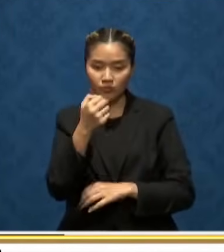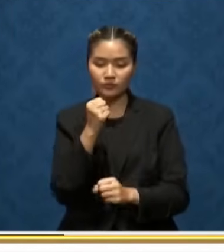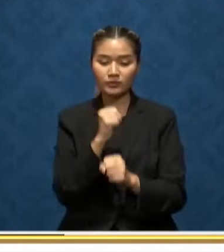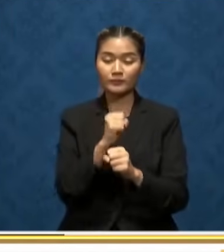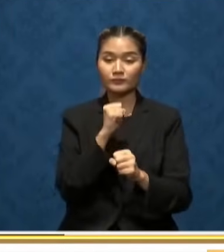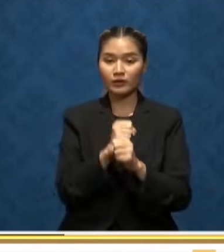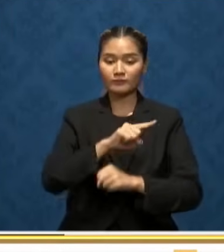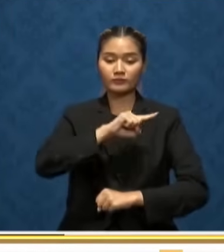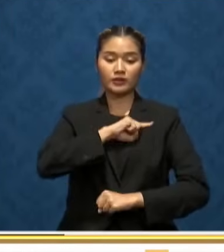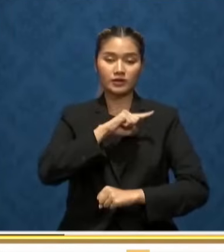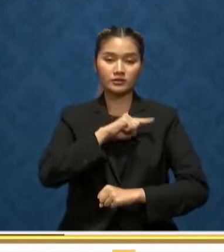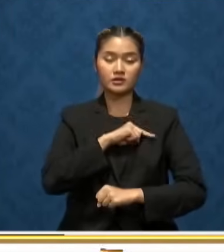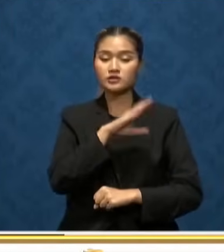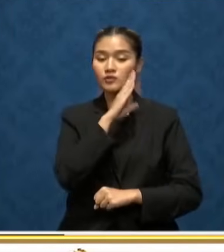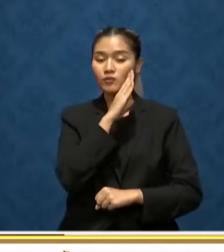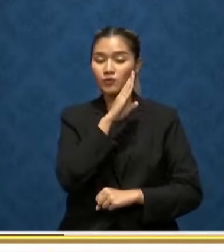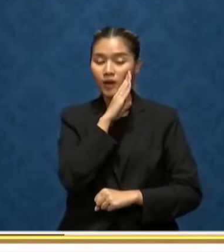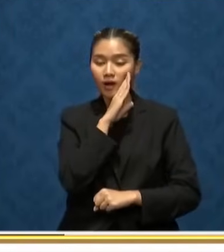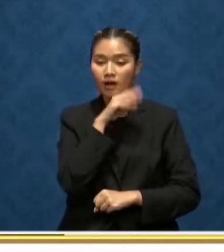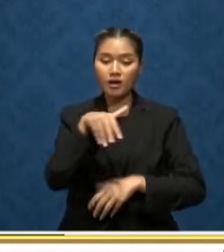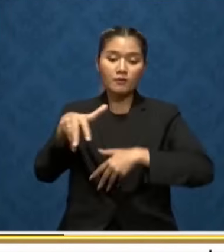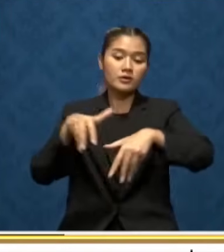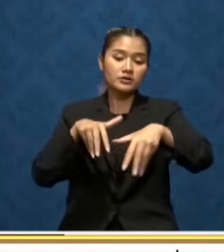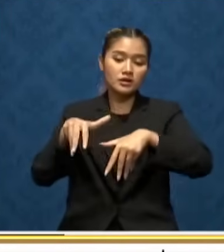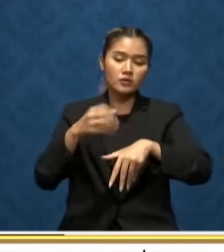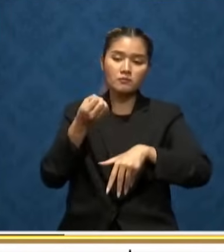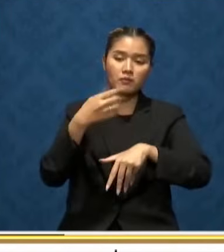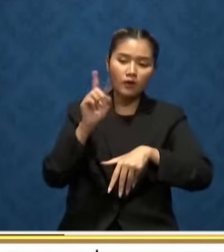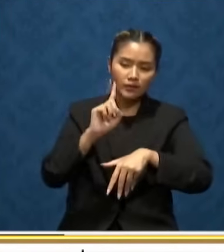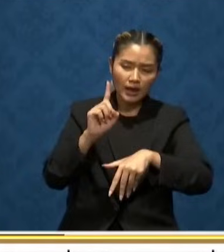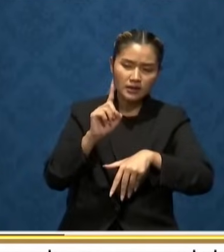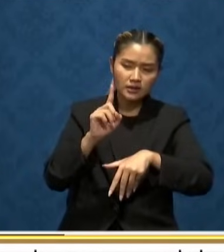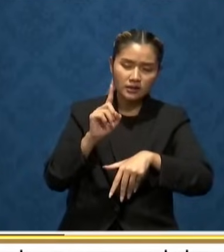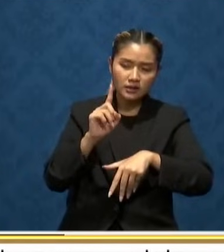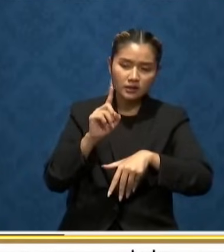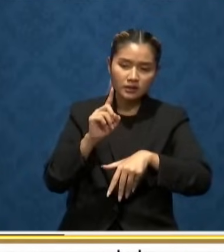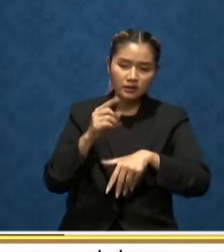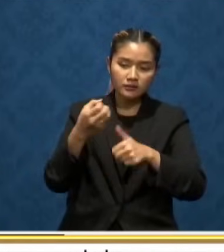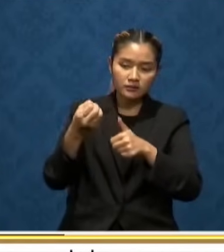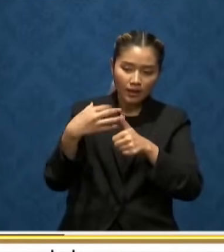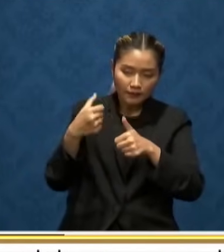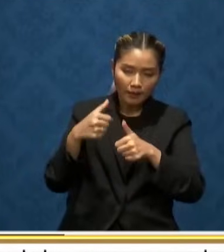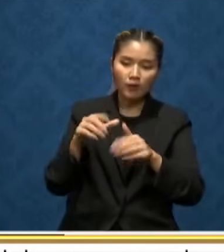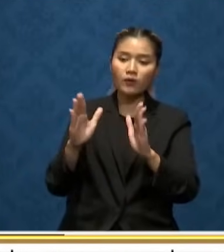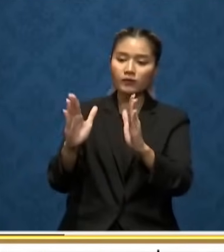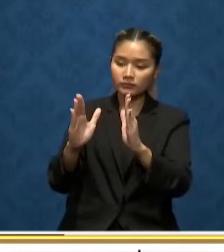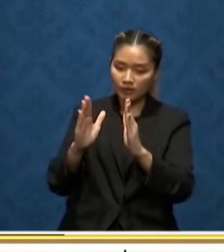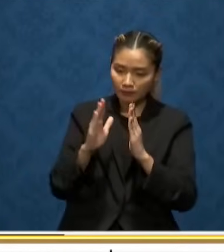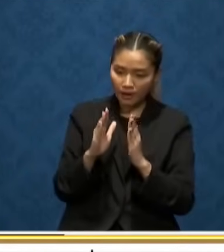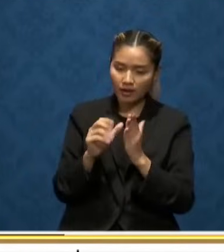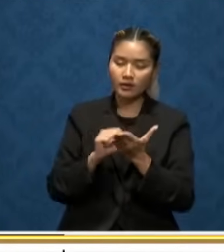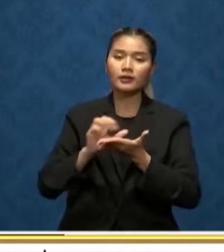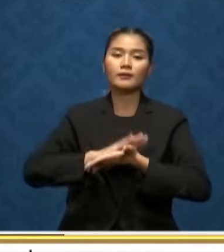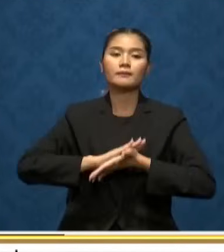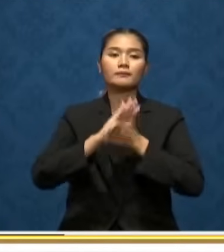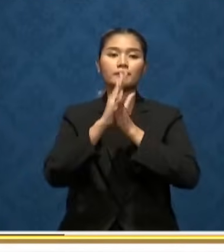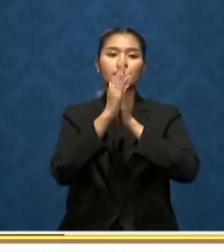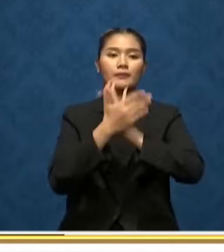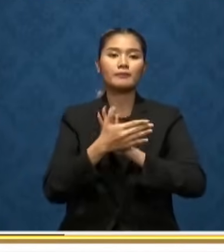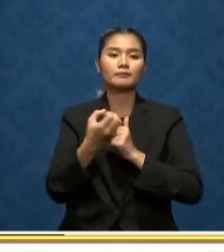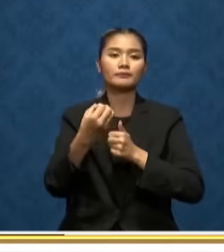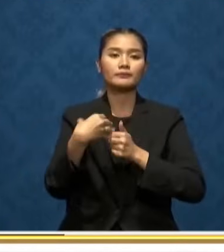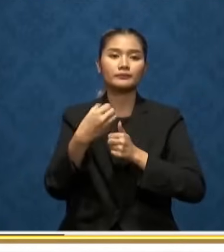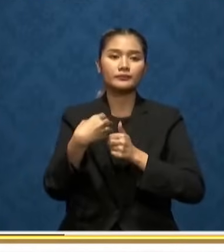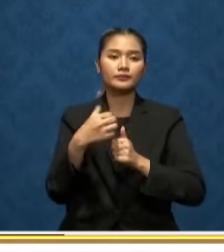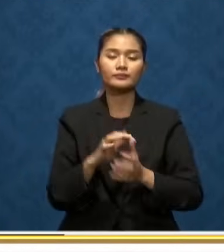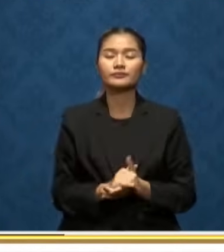ไปรับฟังความเห็นข้อติติงและเสนอกลับเข้ามานะครับเพราะฉะ